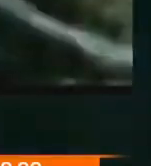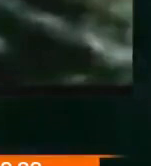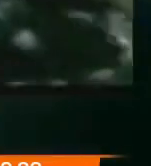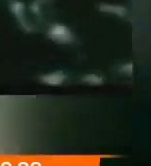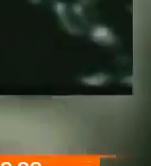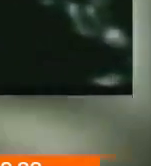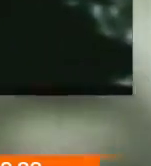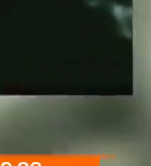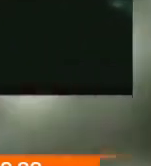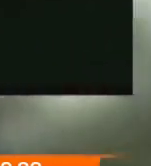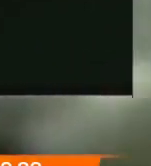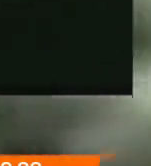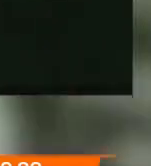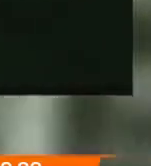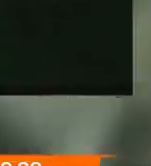ediyoruz.